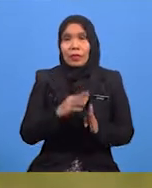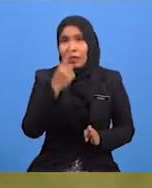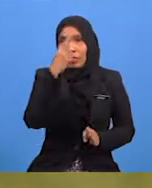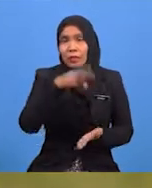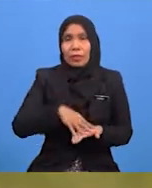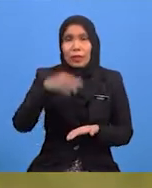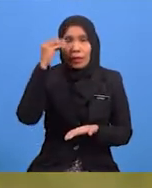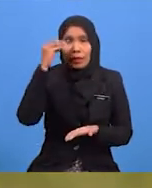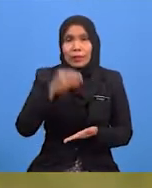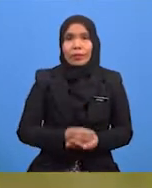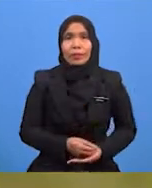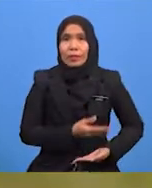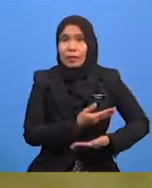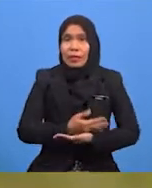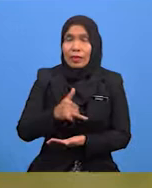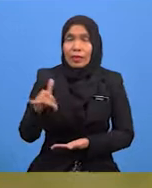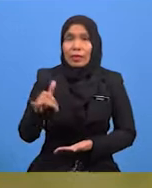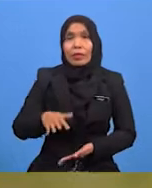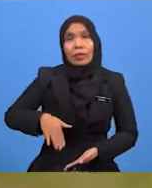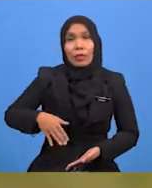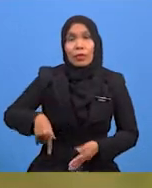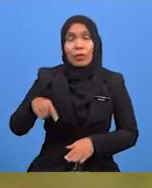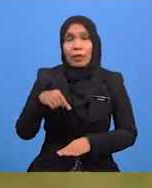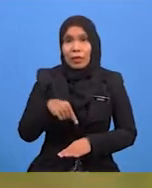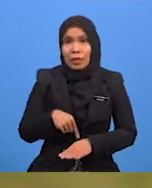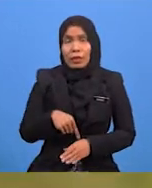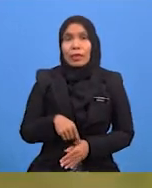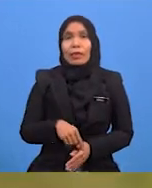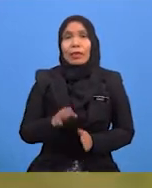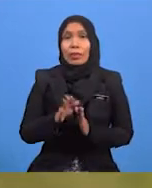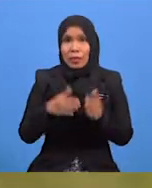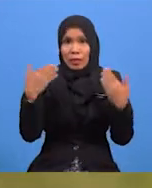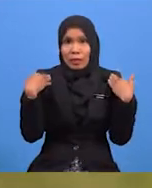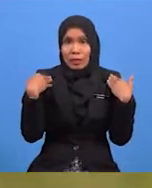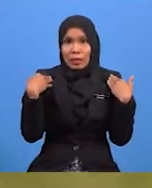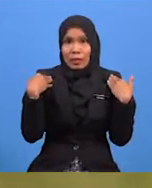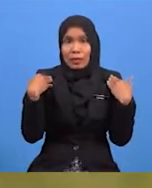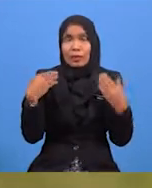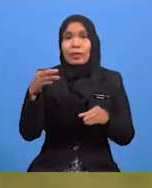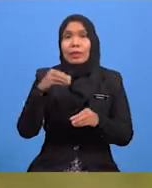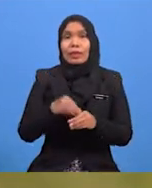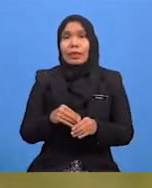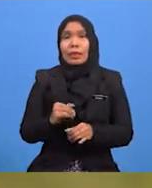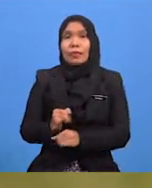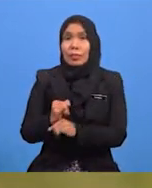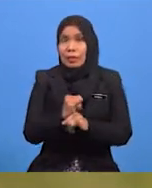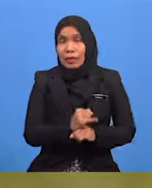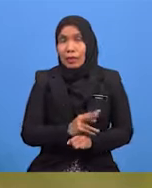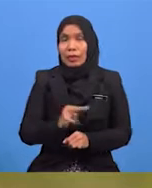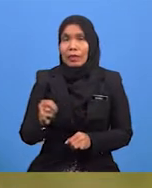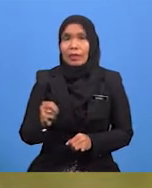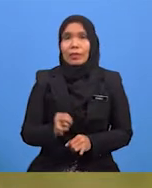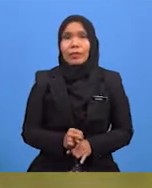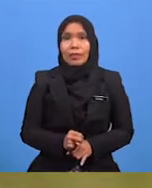pelajaran. Anaknya sebelum ini berada di dalam jagaannya, rapi di